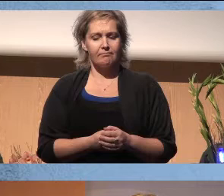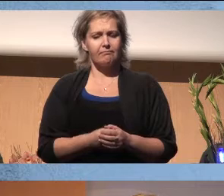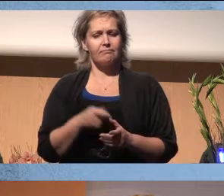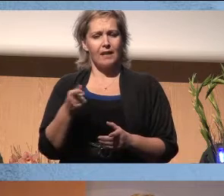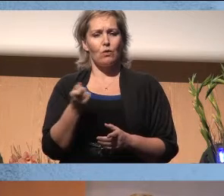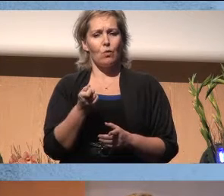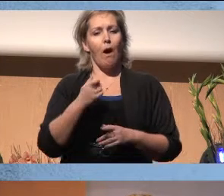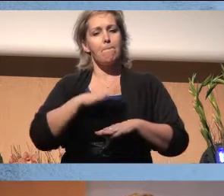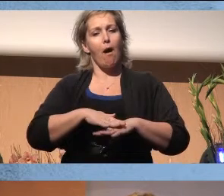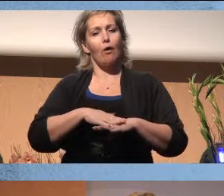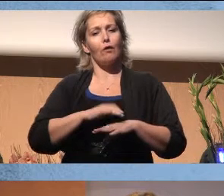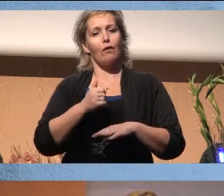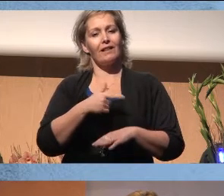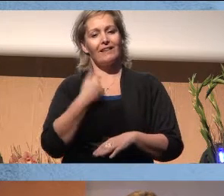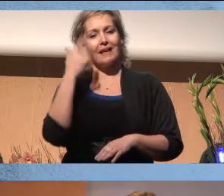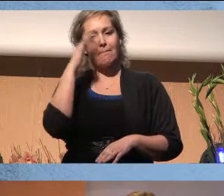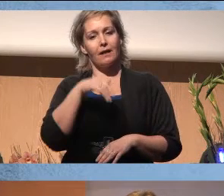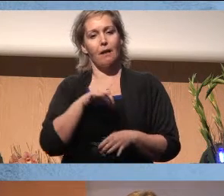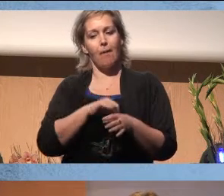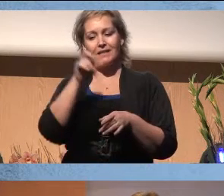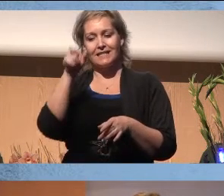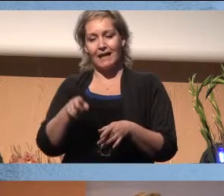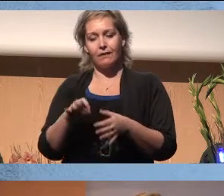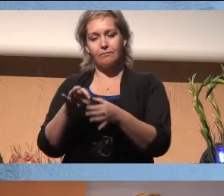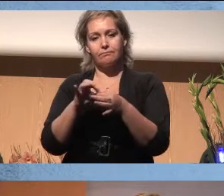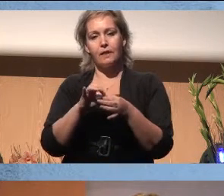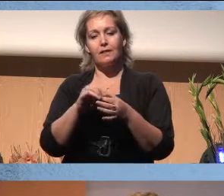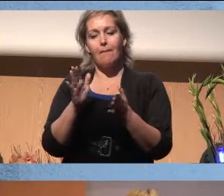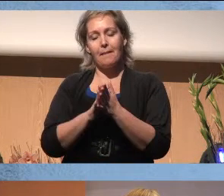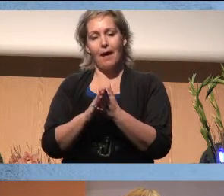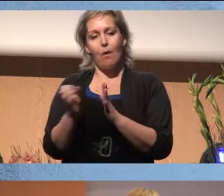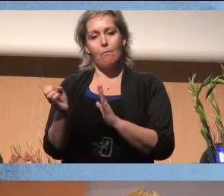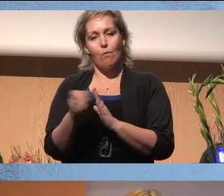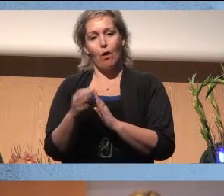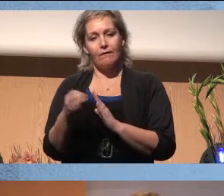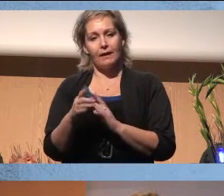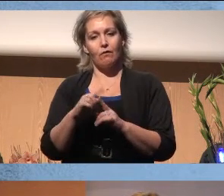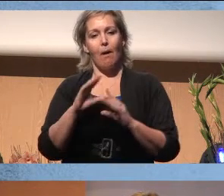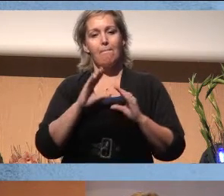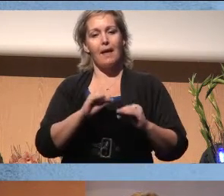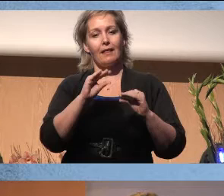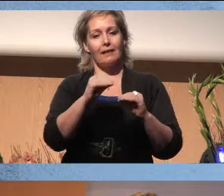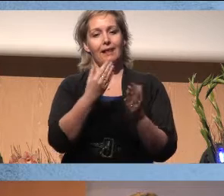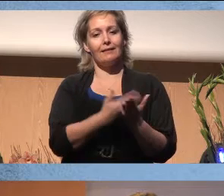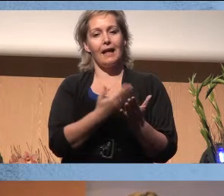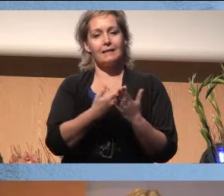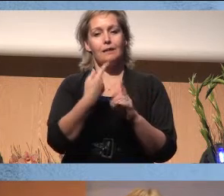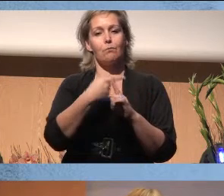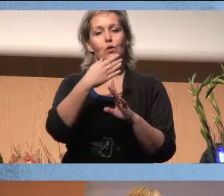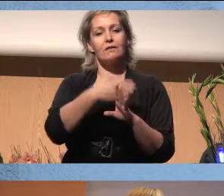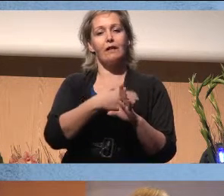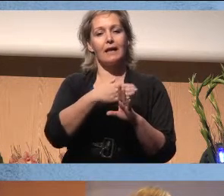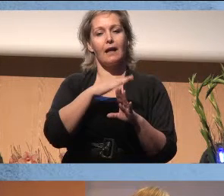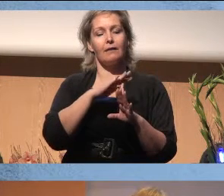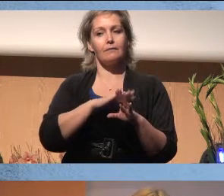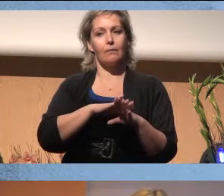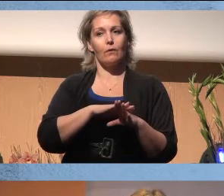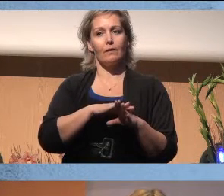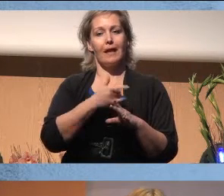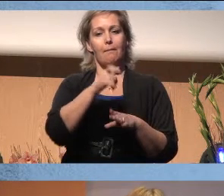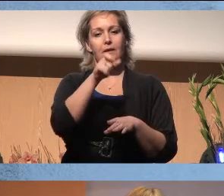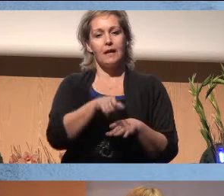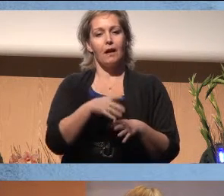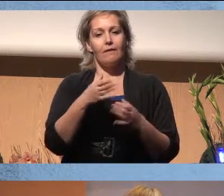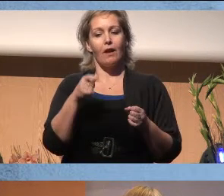Dette er noe av bakgrunnen for at vi mener at pasienter og pårørende skal medvirke i å forbedre tjenestene og kvaliteten på tjenestene ut fra